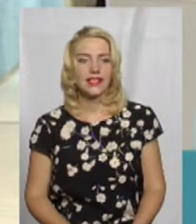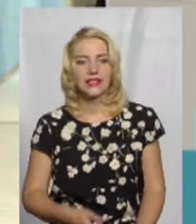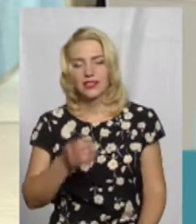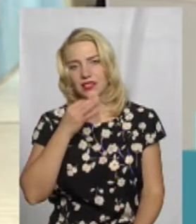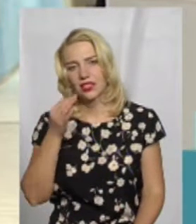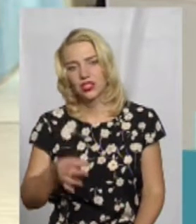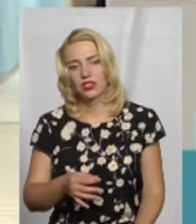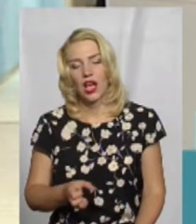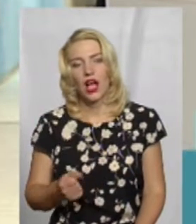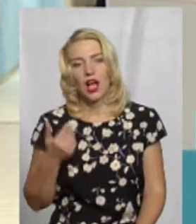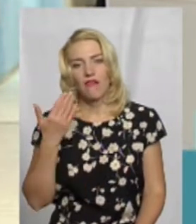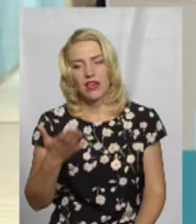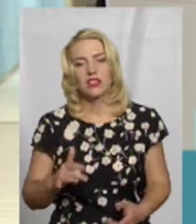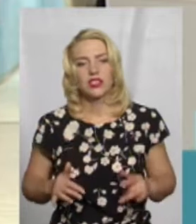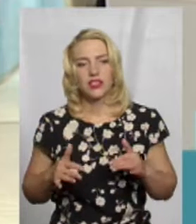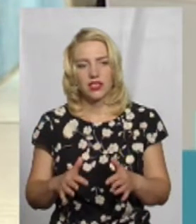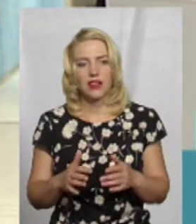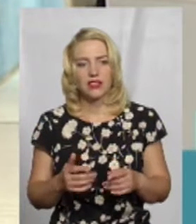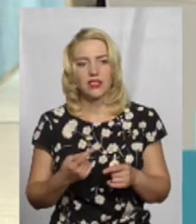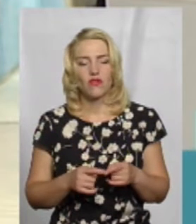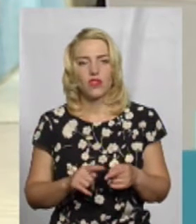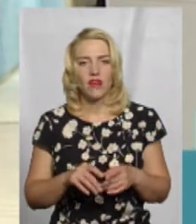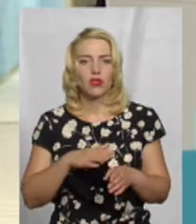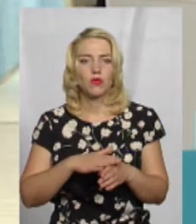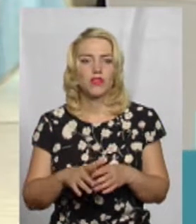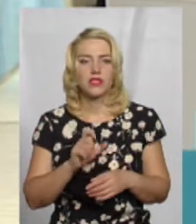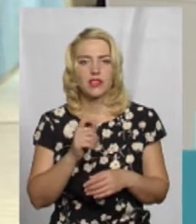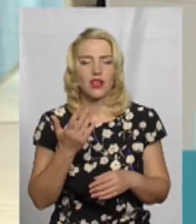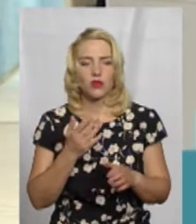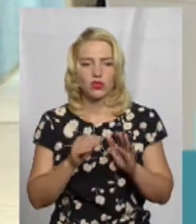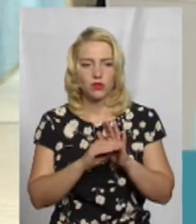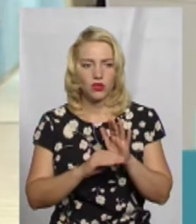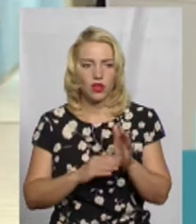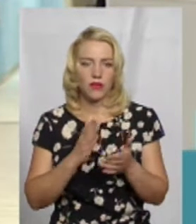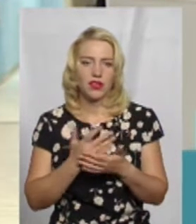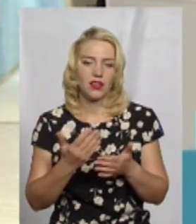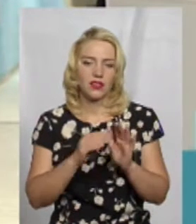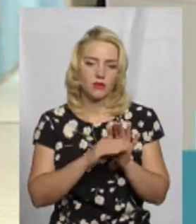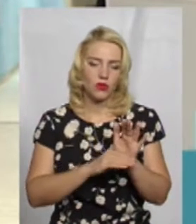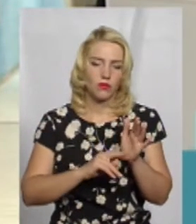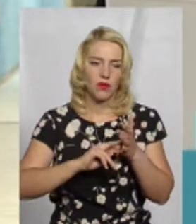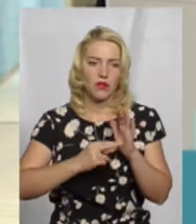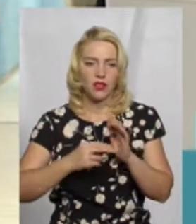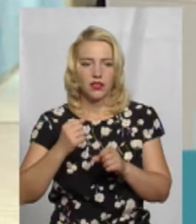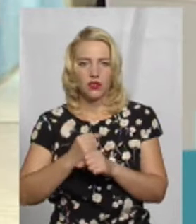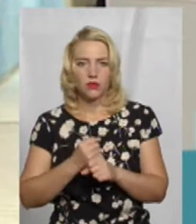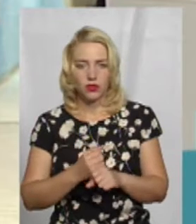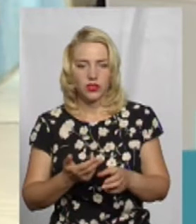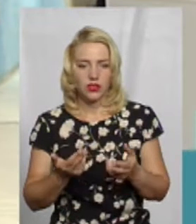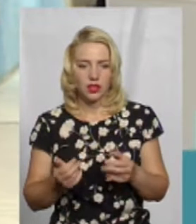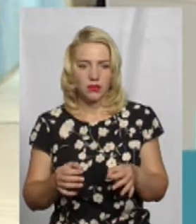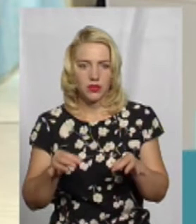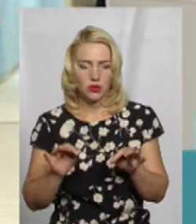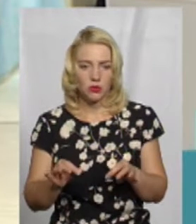Скажіть, а от ваша діяльність, вона відбувається за якоюсь програмою? Існують якісь програми, плани роботи?